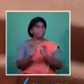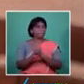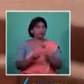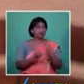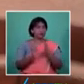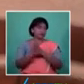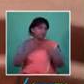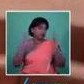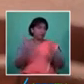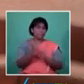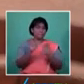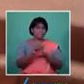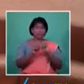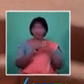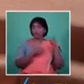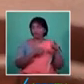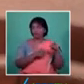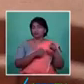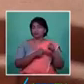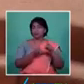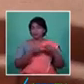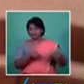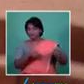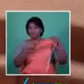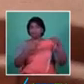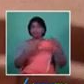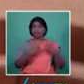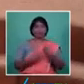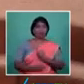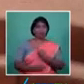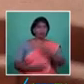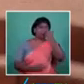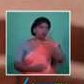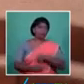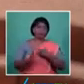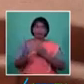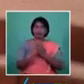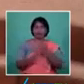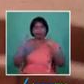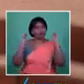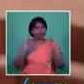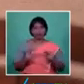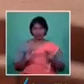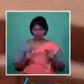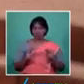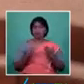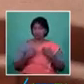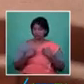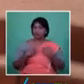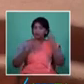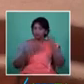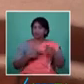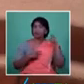සමහර දැවැන්ත මාධ්‍ය ජාලා තියෙනවා ඒ වගේ ජාලයකට අභියෝග කරන්න අපි වගේ තනි පුද්ගලයෙකුට තියෙන අයිතිය ඉතාමත් සීමා සහිතයි ඒ